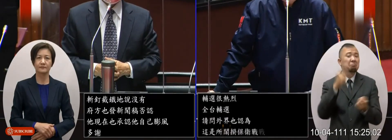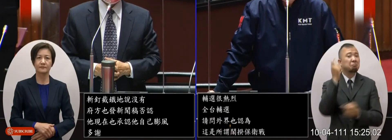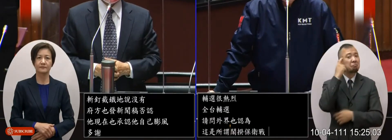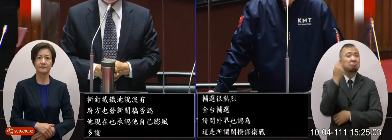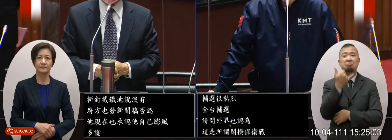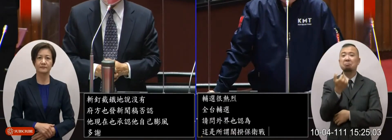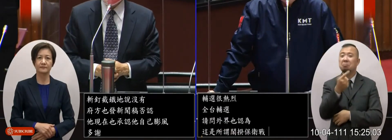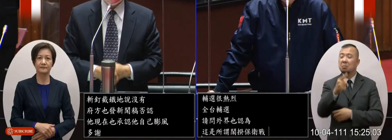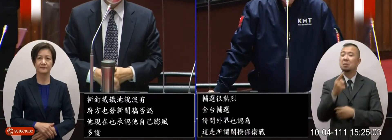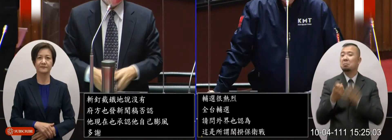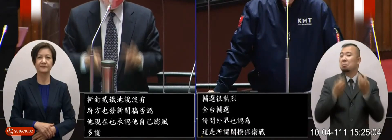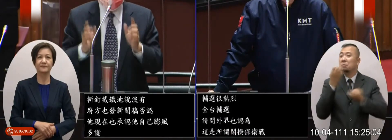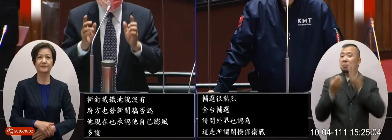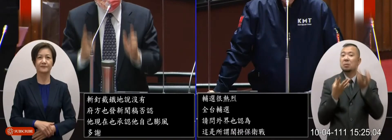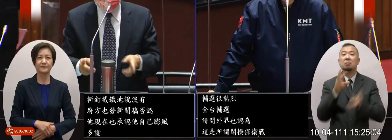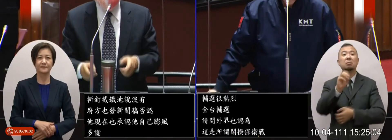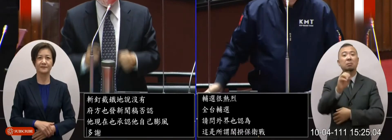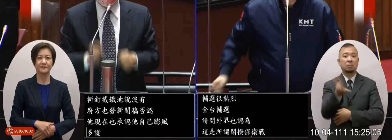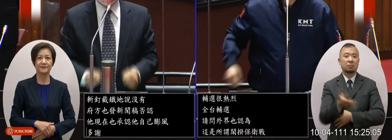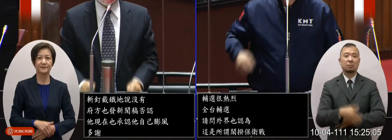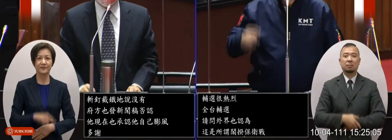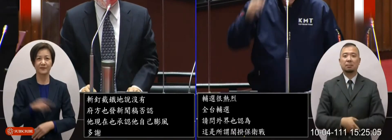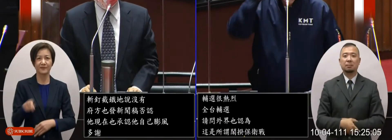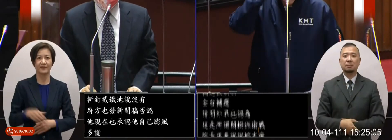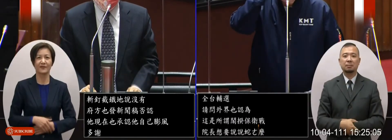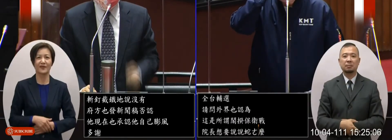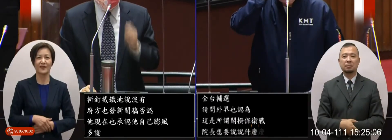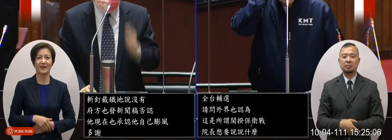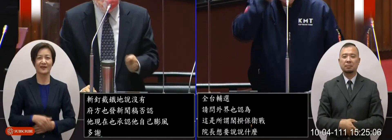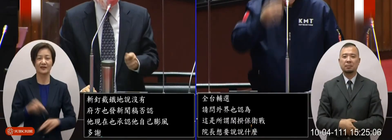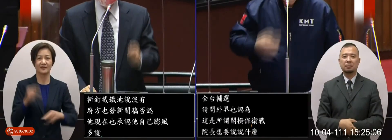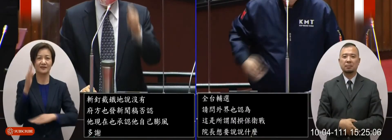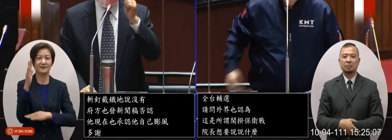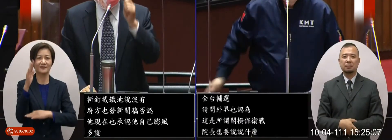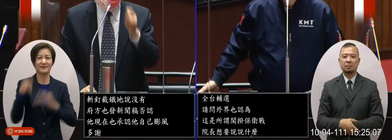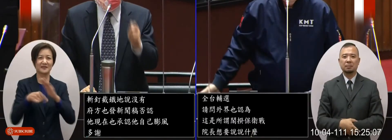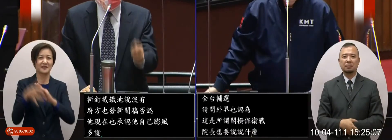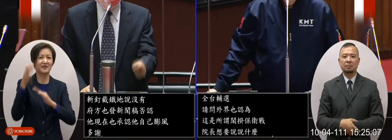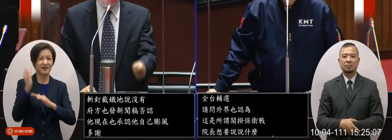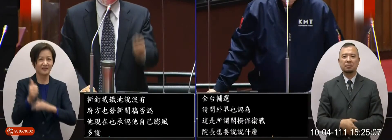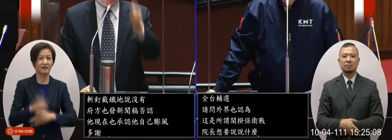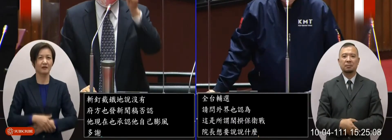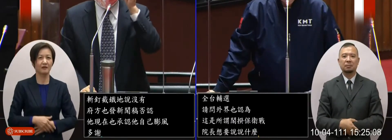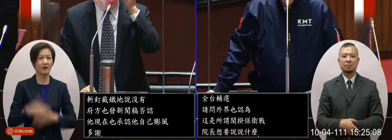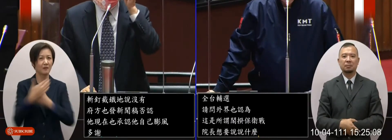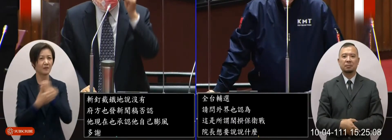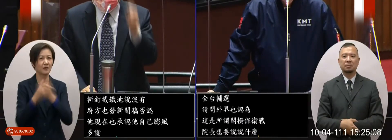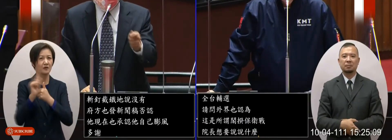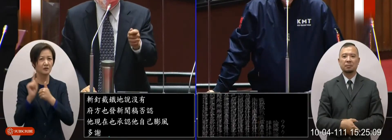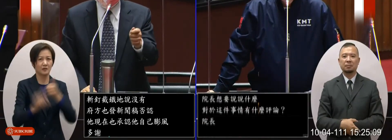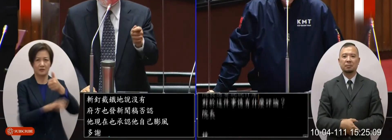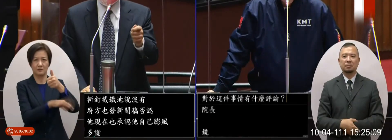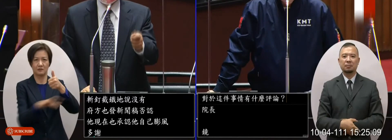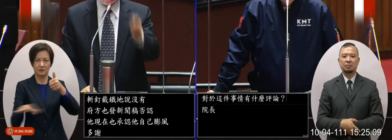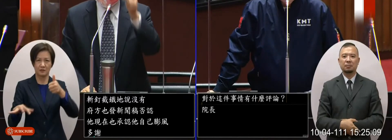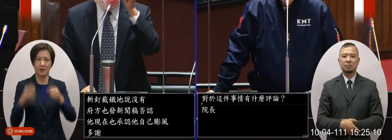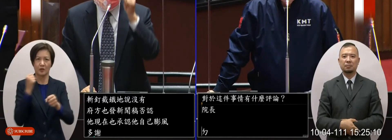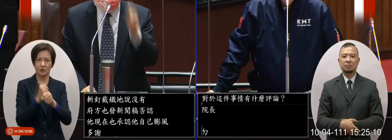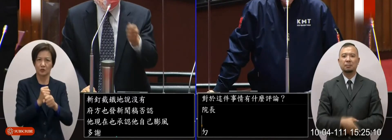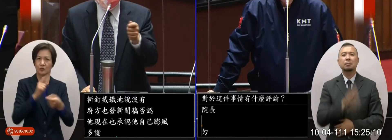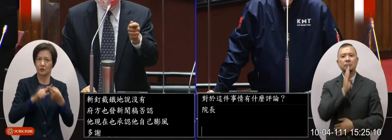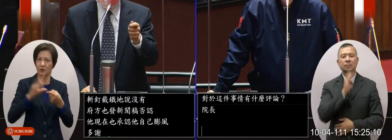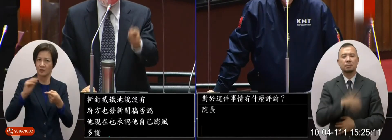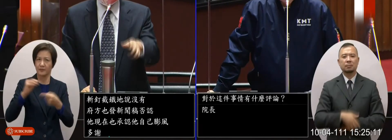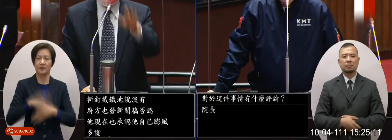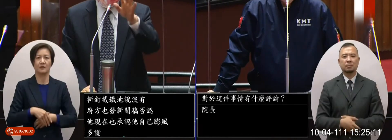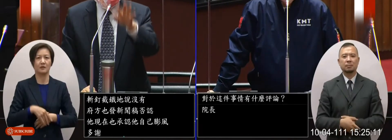吗？院长， 阁魁要保卫的是行政团队的效力跟执